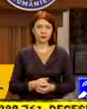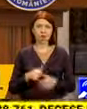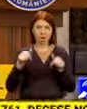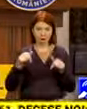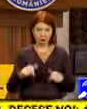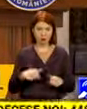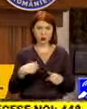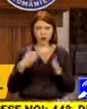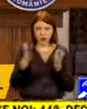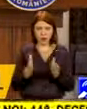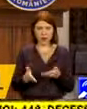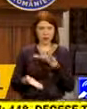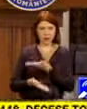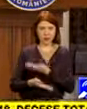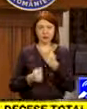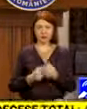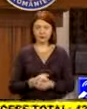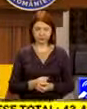aici prezent.